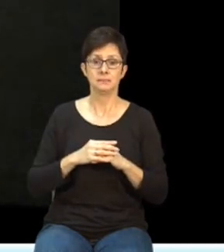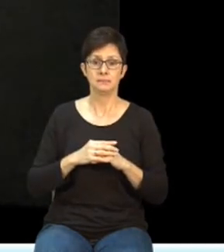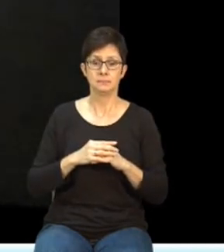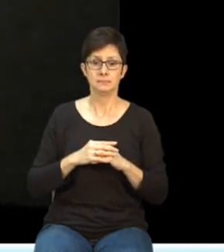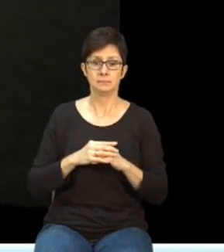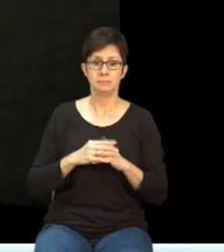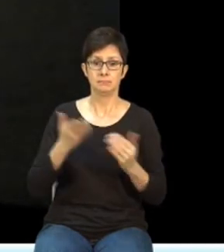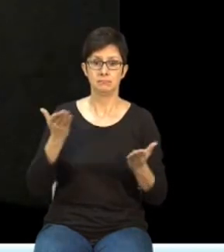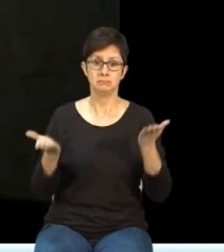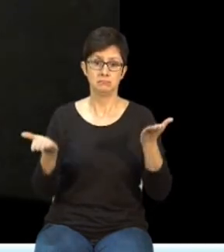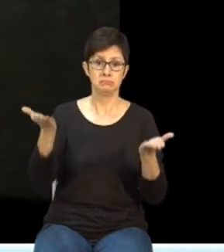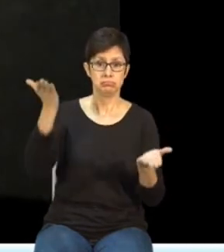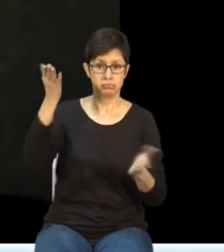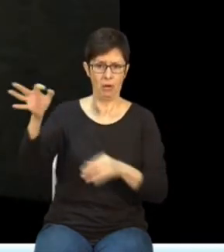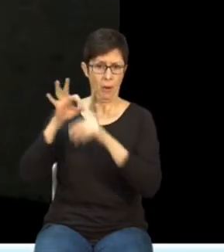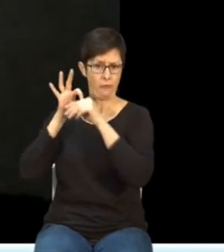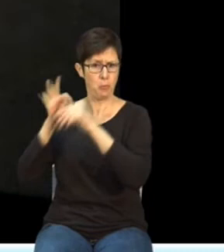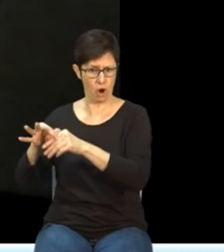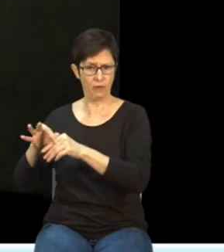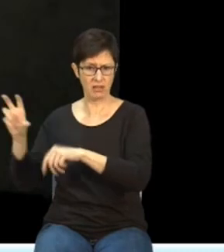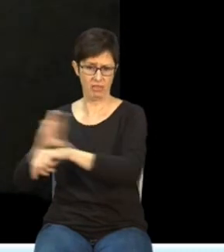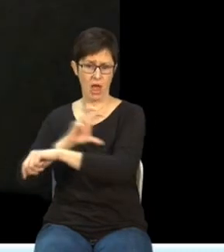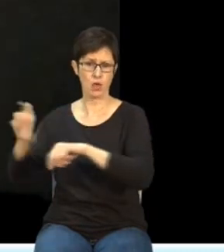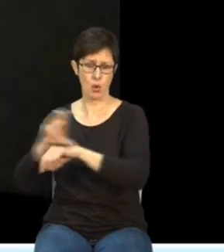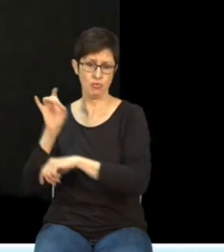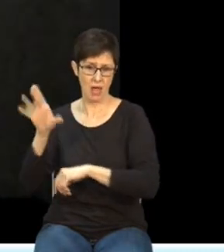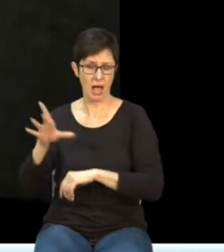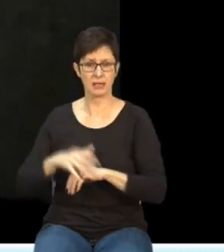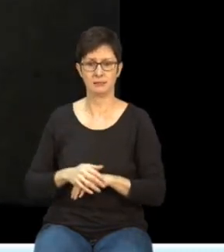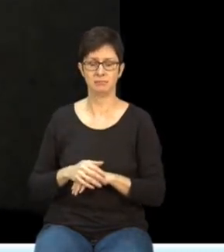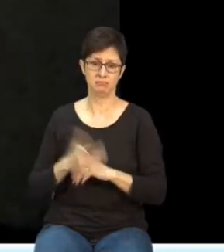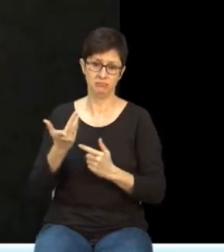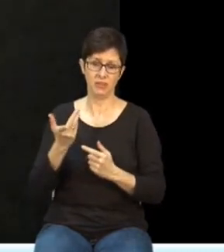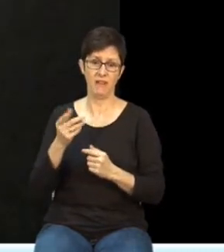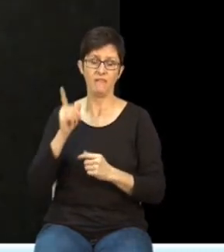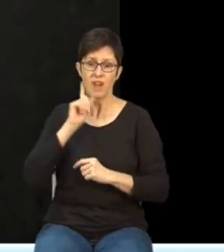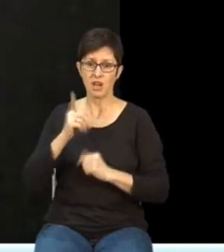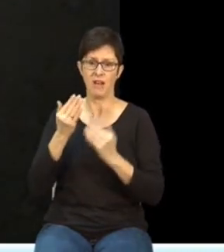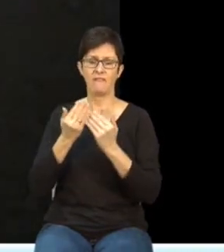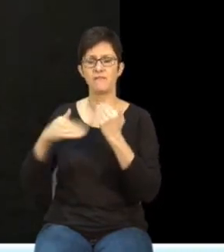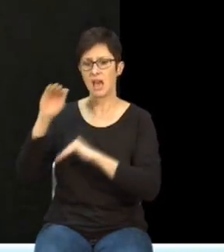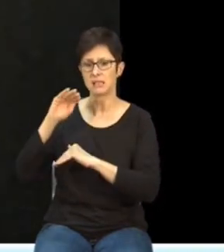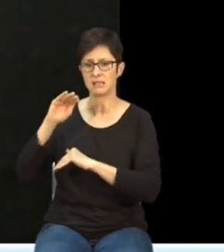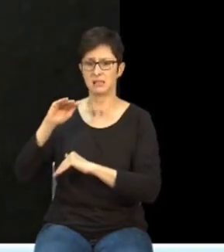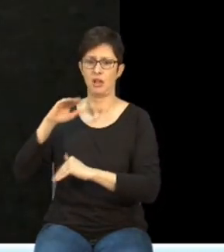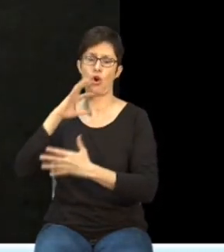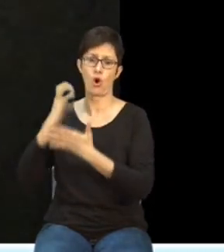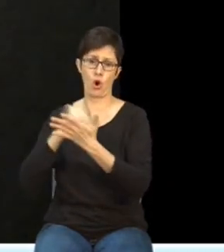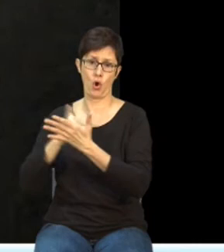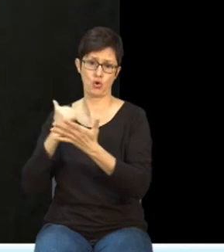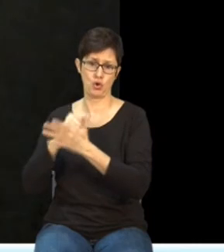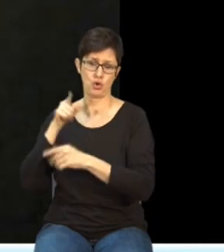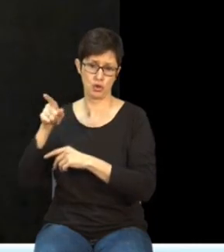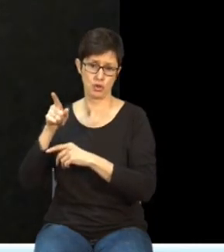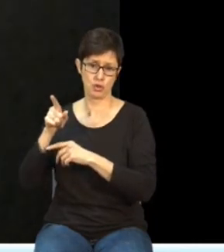wdrożenia tych technologii No bo rzeczywiście więcej Jednak wydaje się z korzyści niż